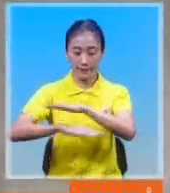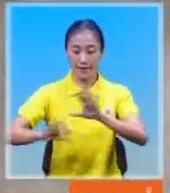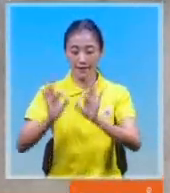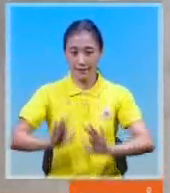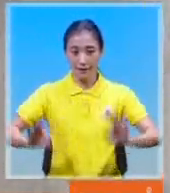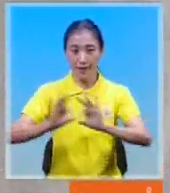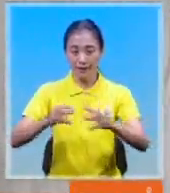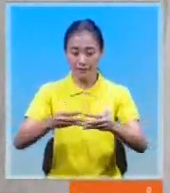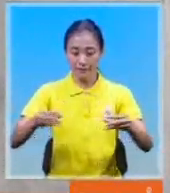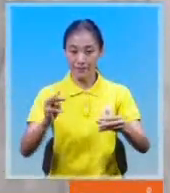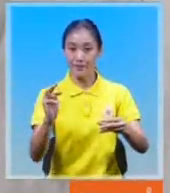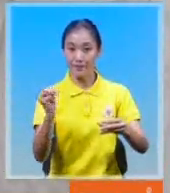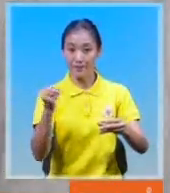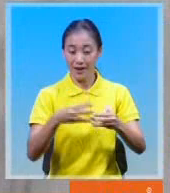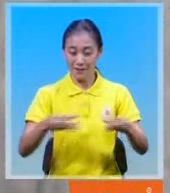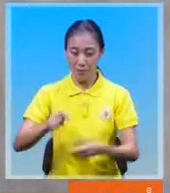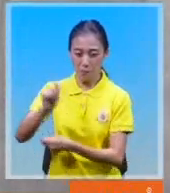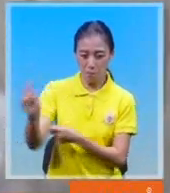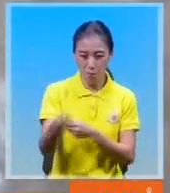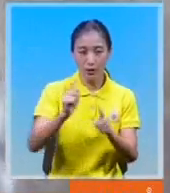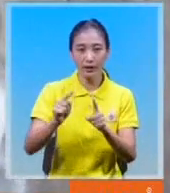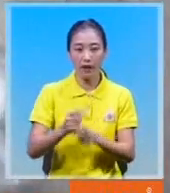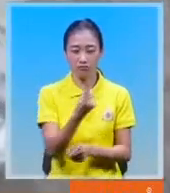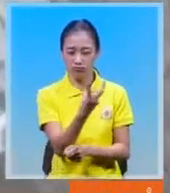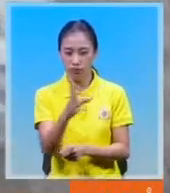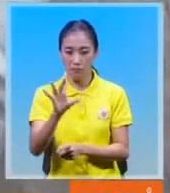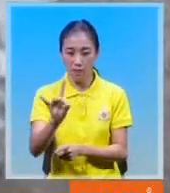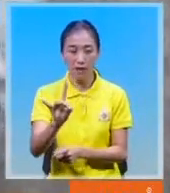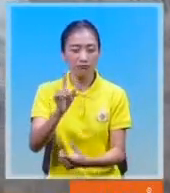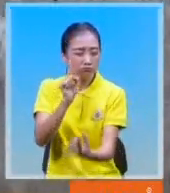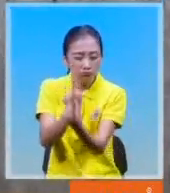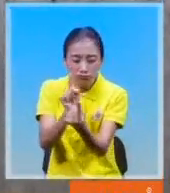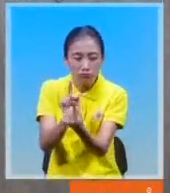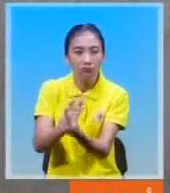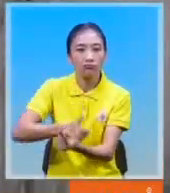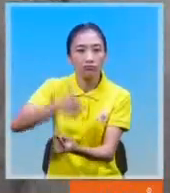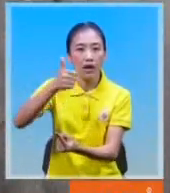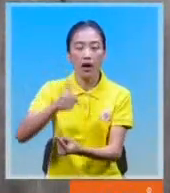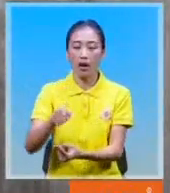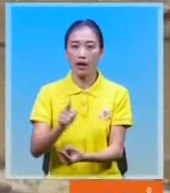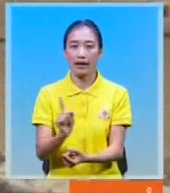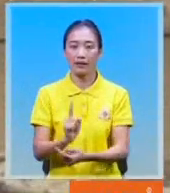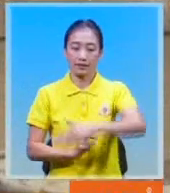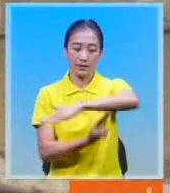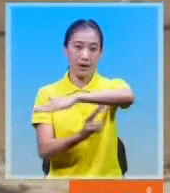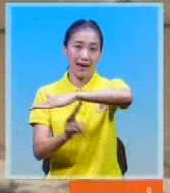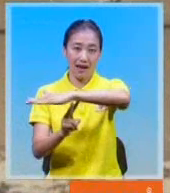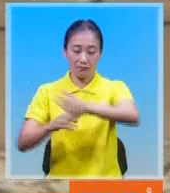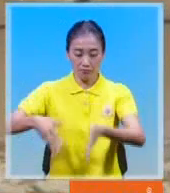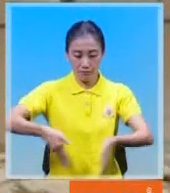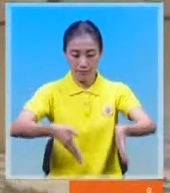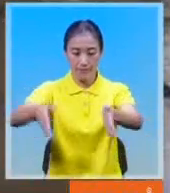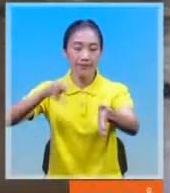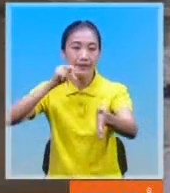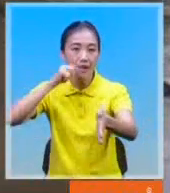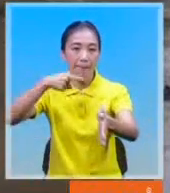อล8อันนะครับโอ้เจ้าหน้าที่เก่งมากที่บอกไปไปค้นพบทั้ง8อันนี้บริเวณใต้สะพานข้ามแม่น้ำปิ่งพื้นที่ตำ